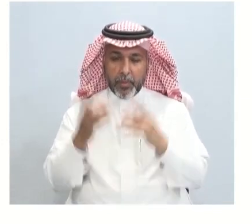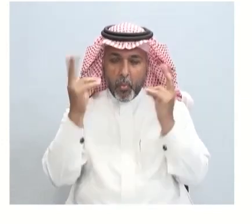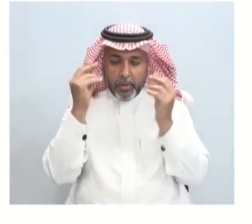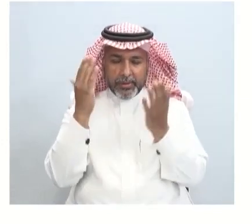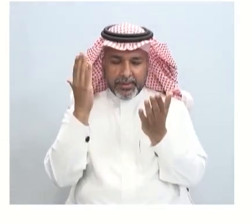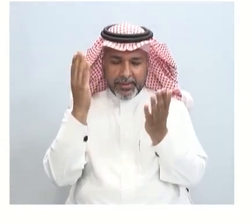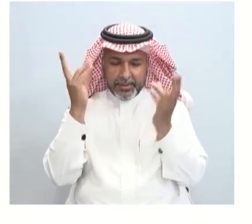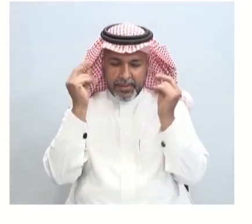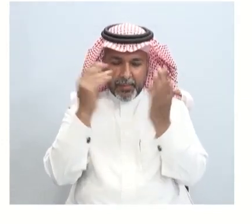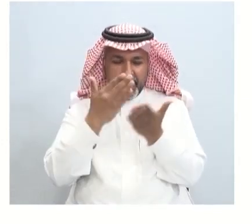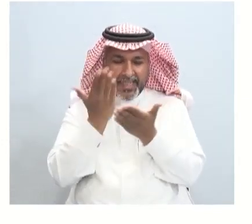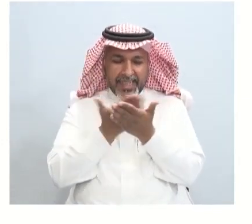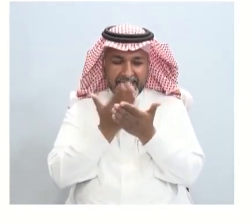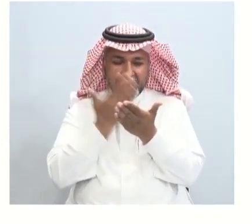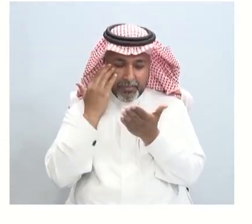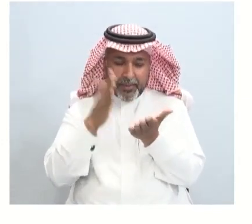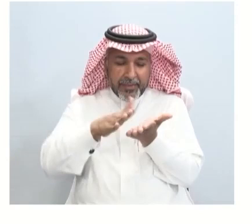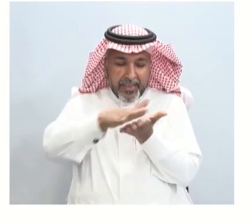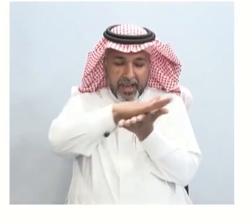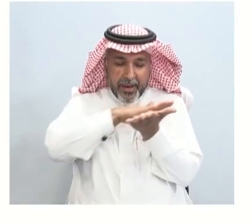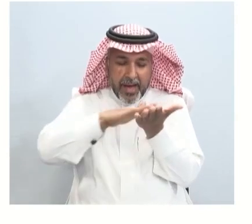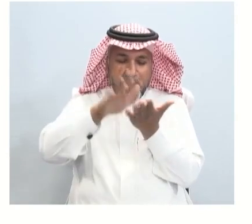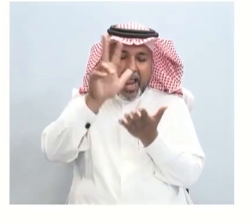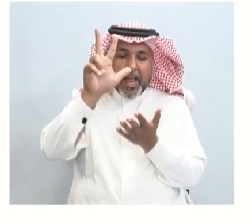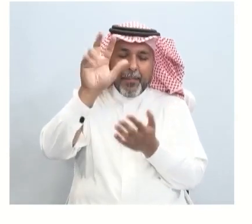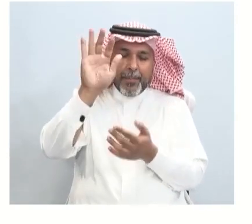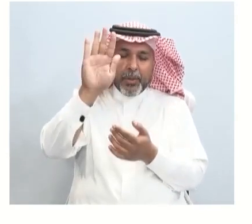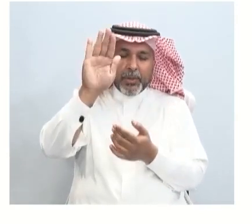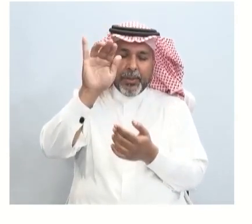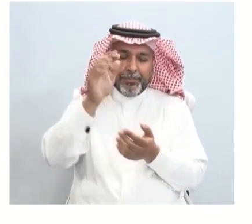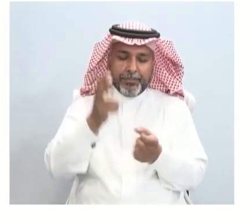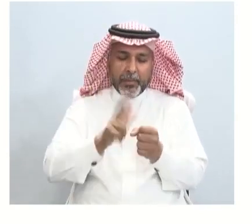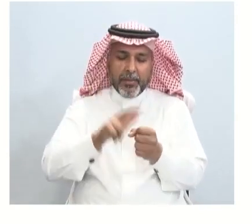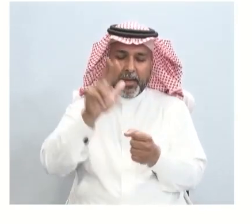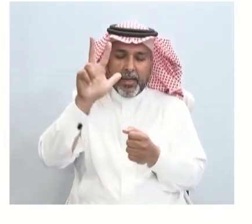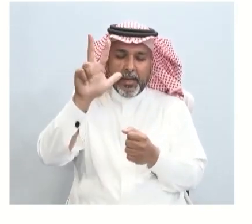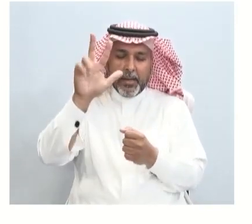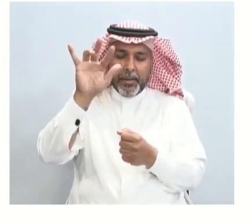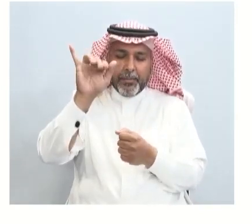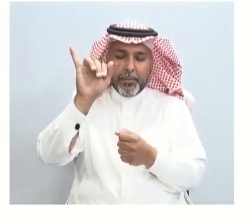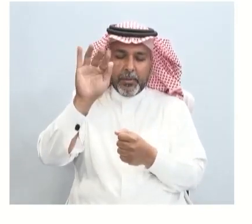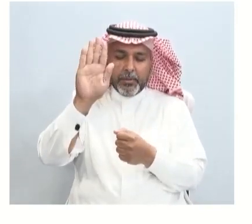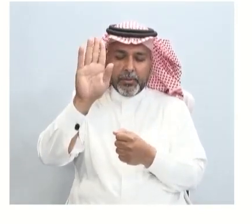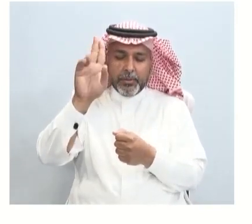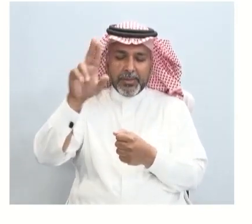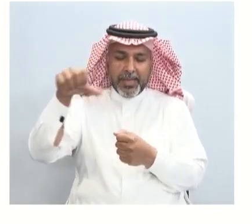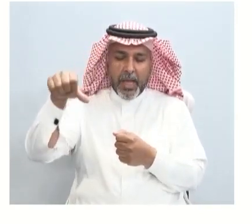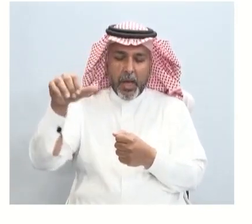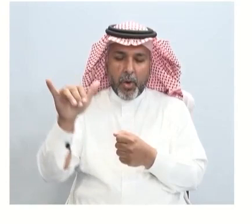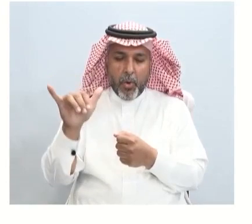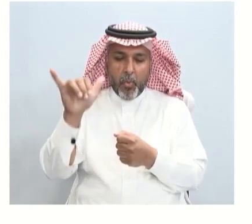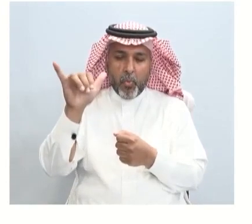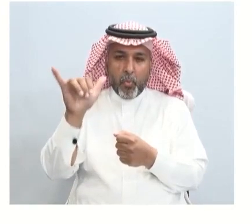المستوي الاحداثي تذكر ان منحنيات الداله الدوريه فيها انماط متكرره او دورات اذا جميع